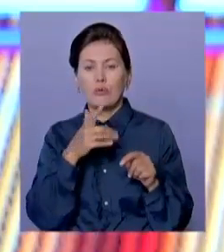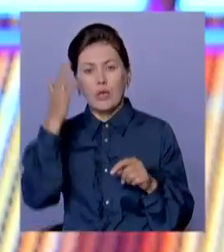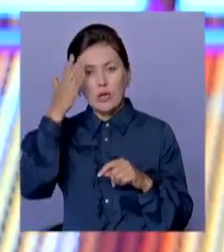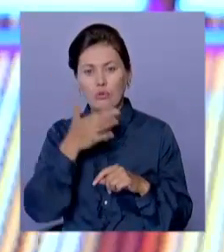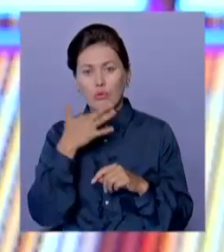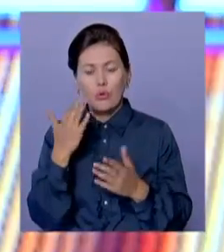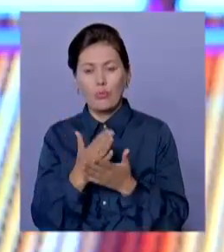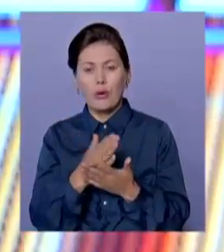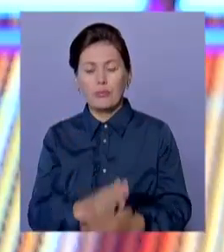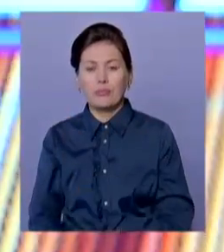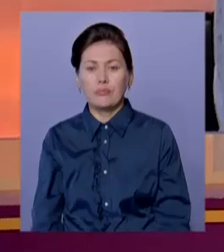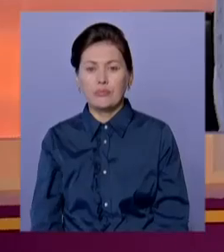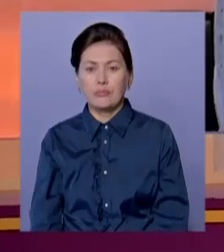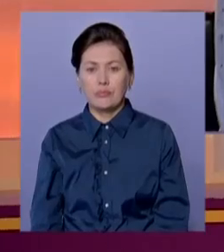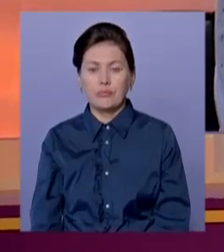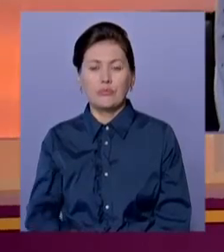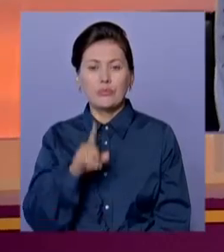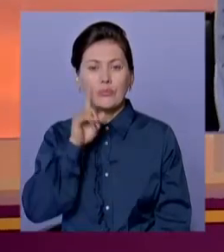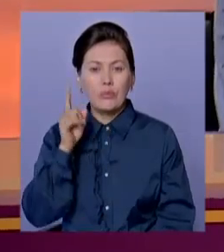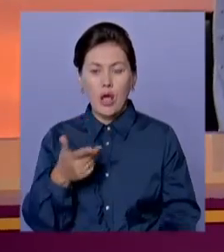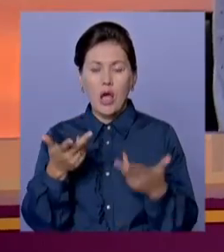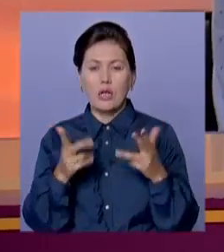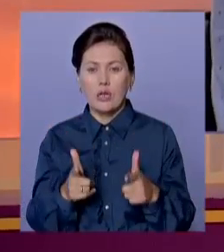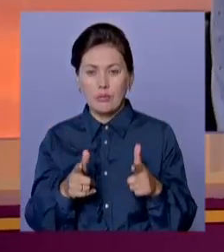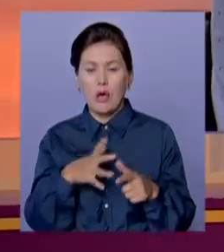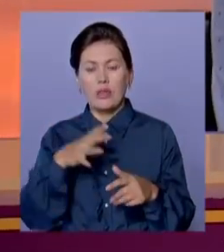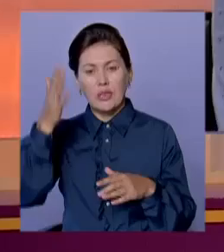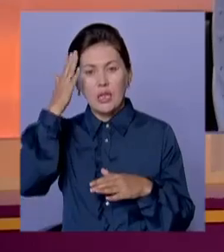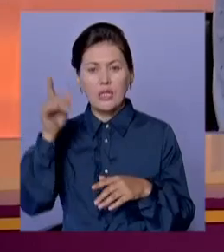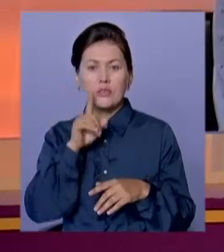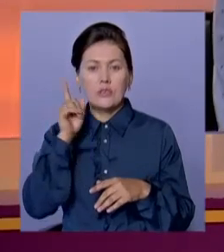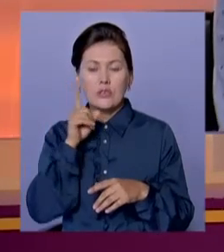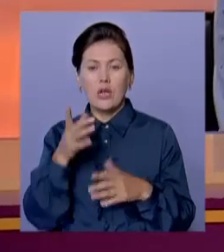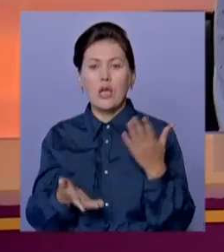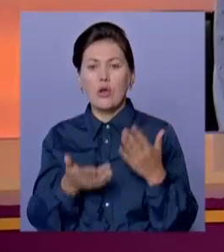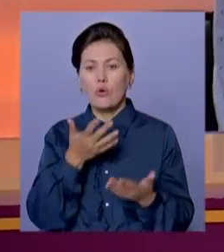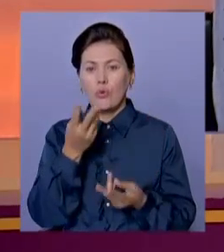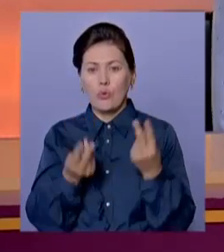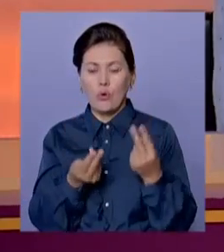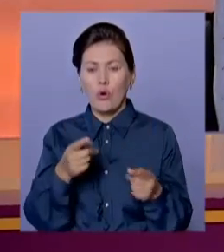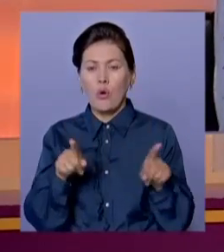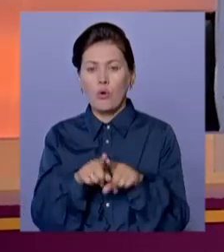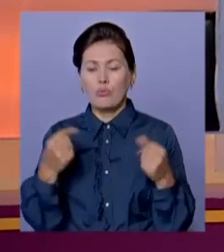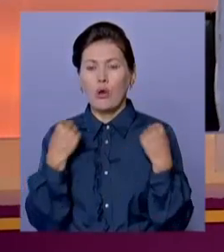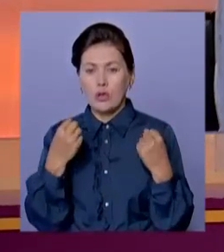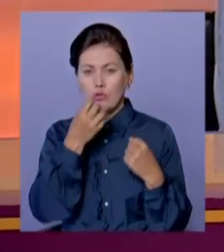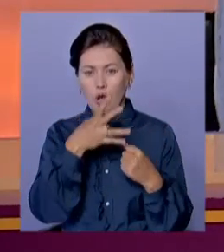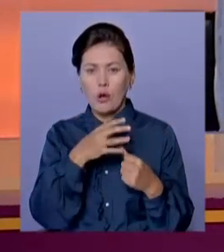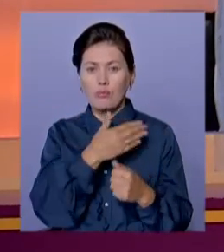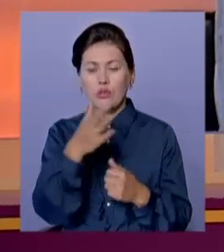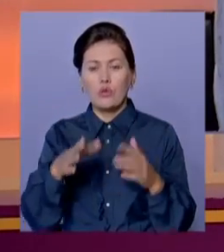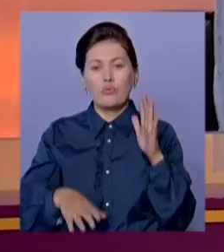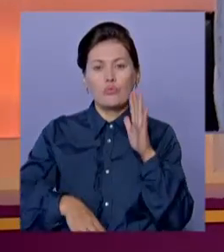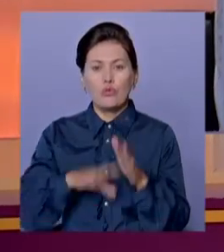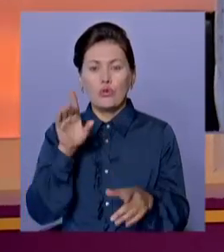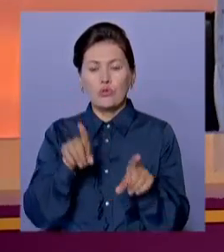пе? Әрине, жастарда талантты игроктар көп. Бізден де асып